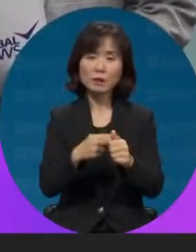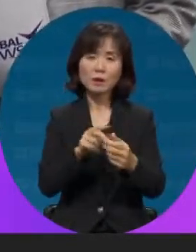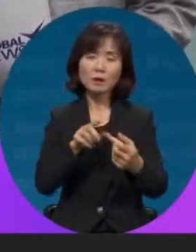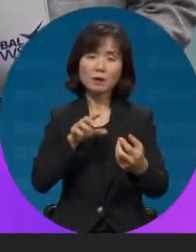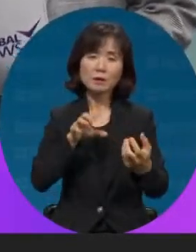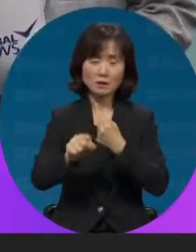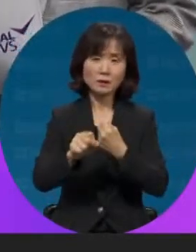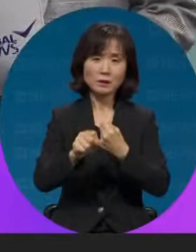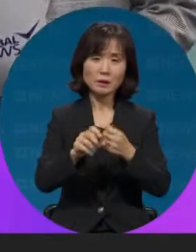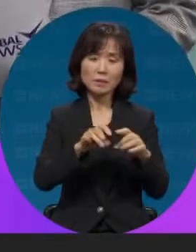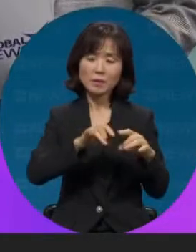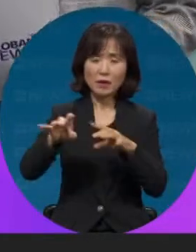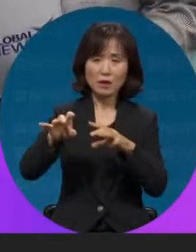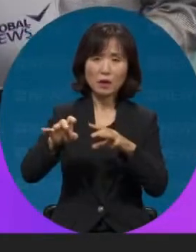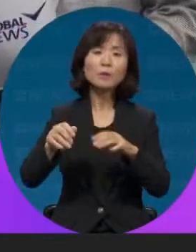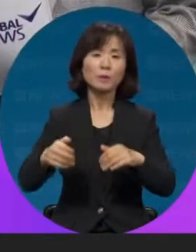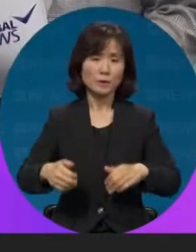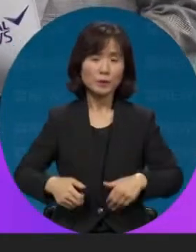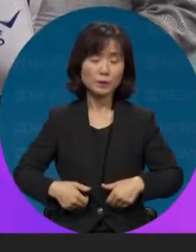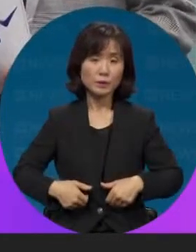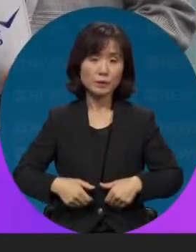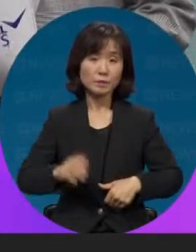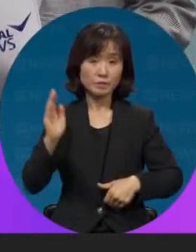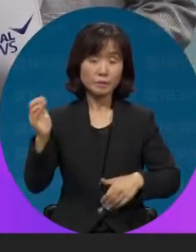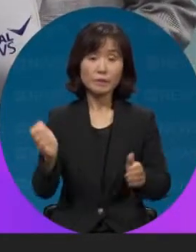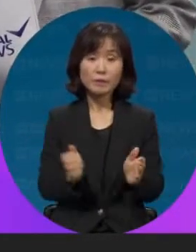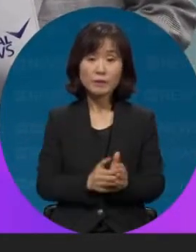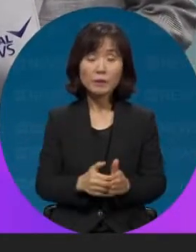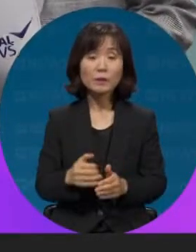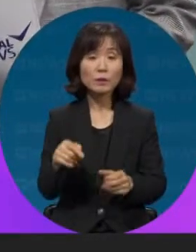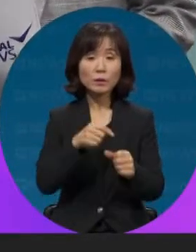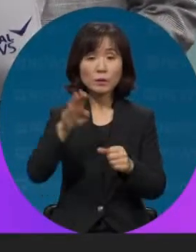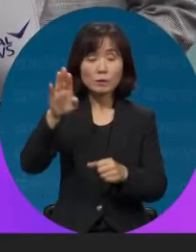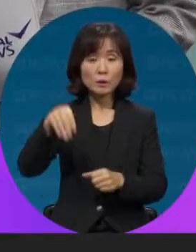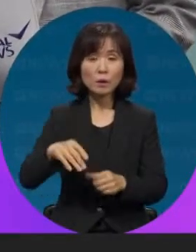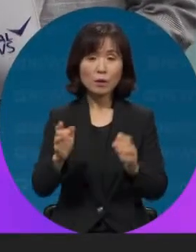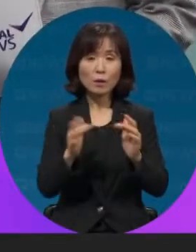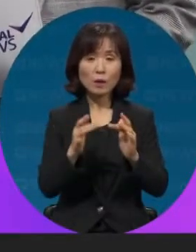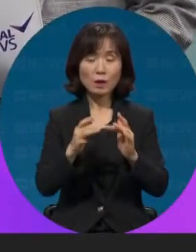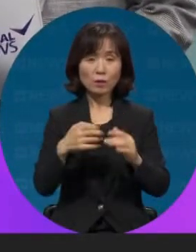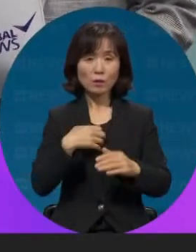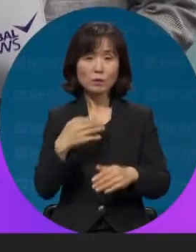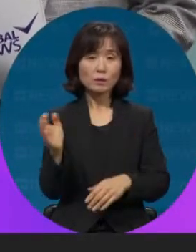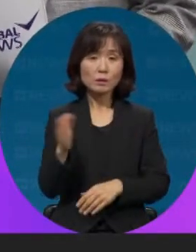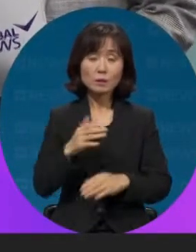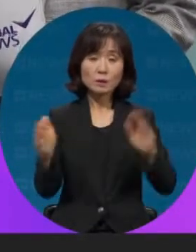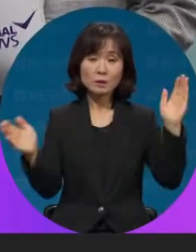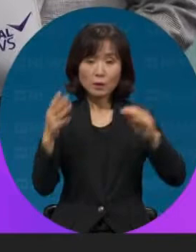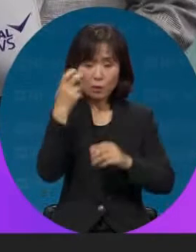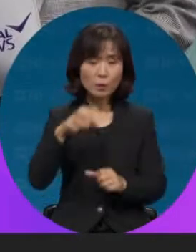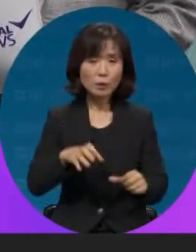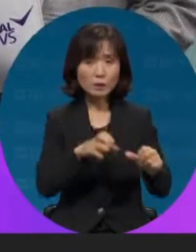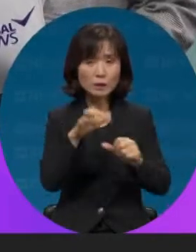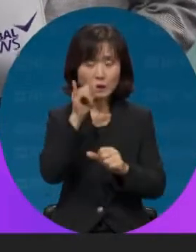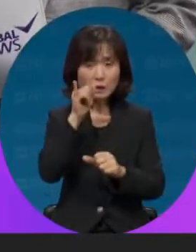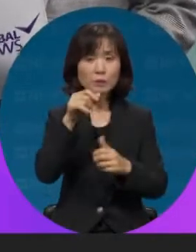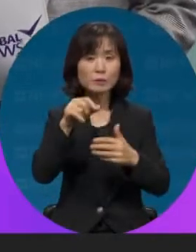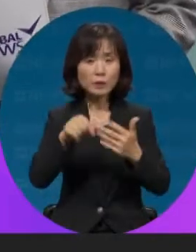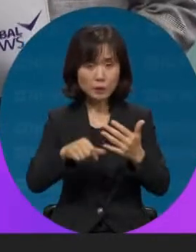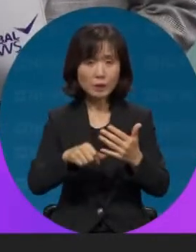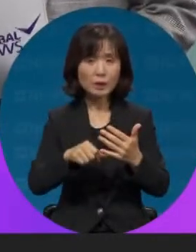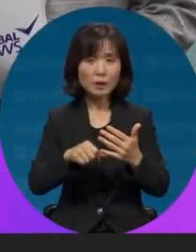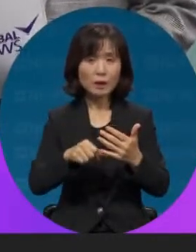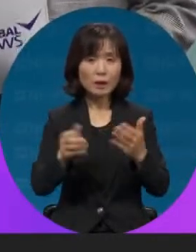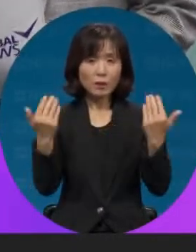알리는 장치도 필요하다 고 강조했습니다 어 이어 교육부가 온 라인 위협에서 학생들의 보호할 수 있는 장치를 의 모든